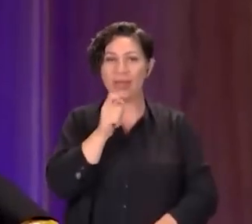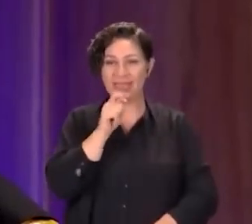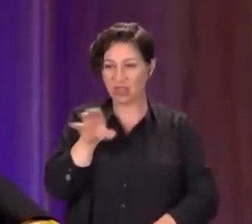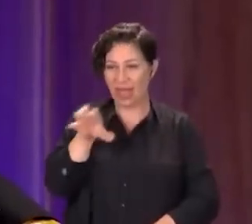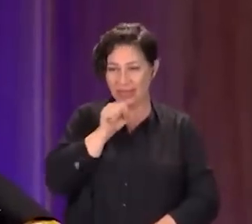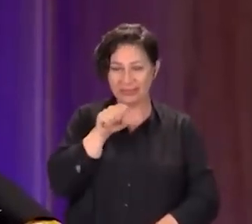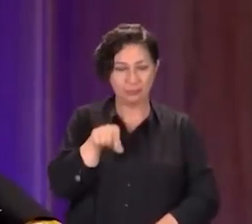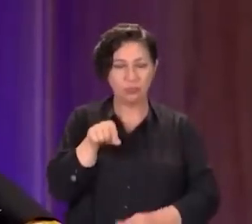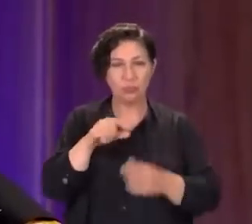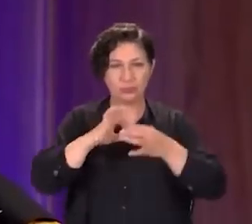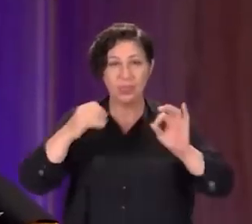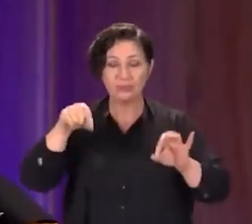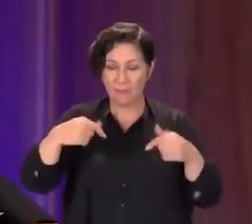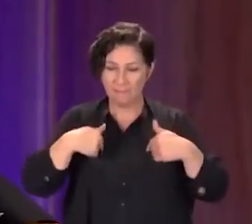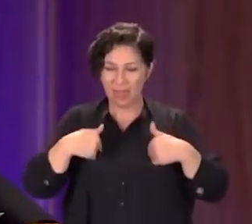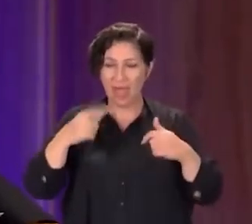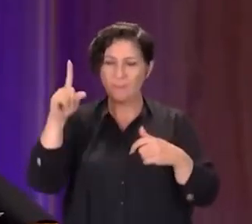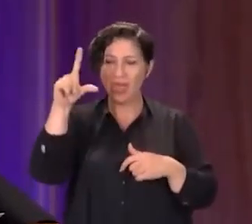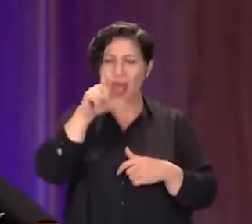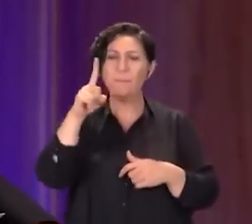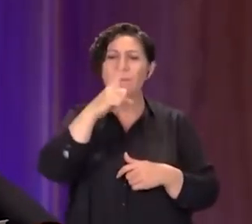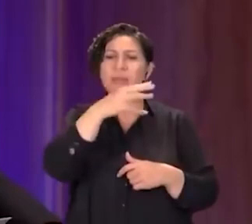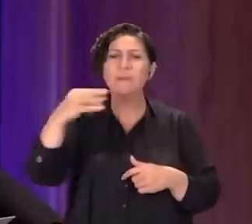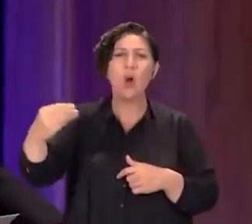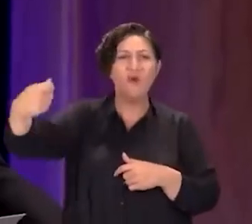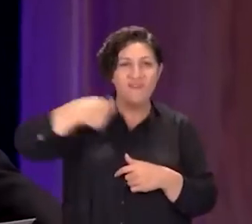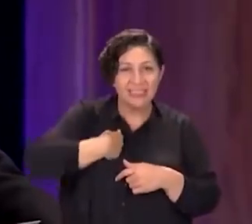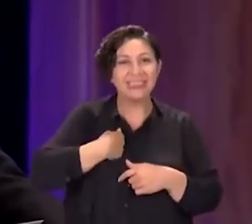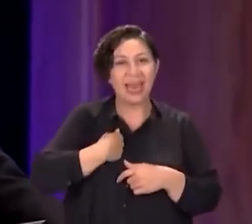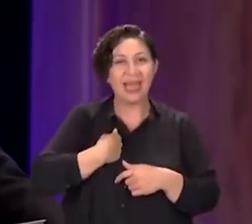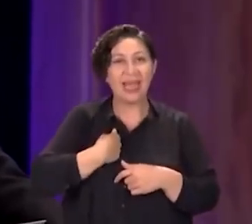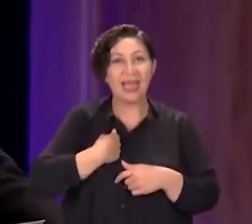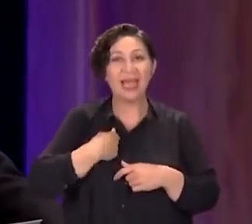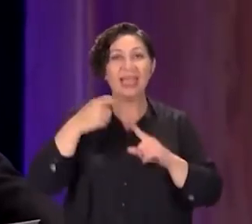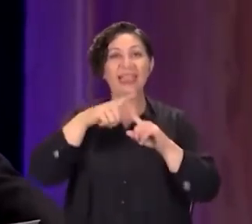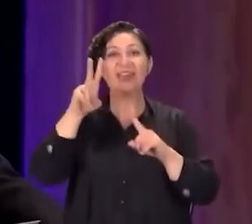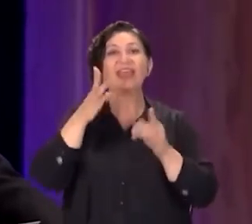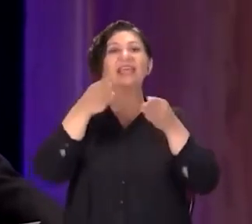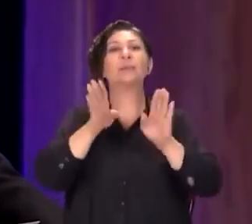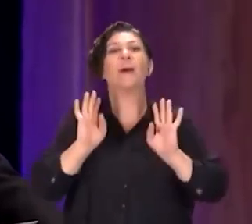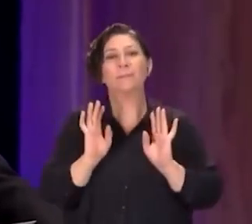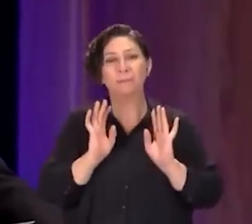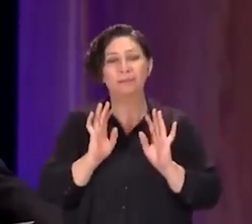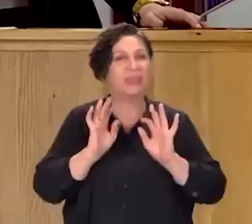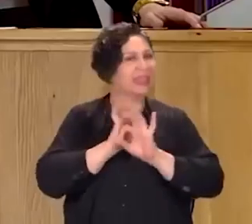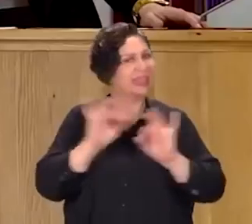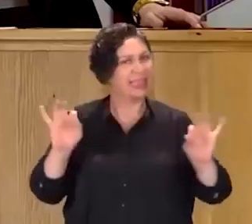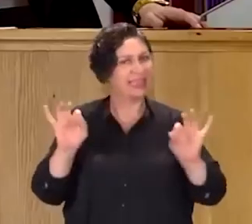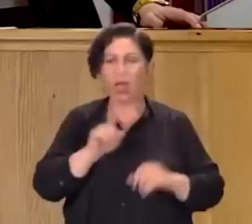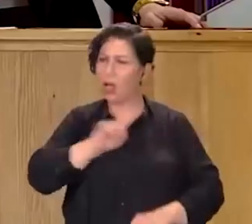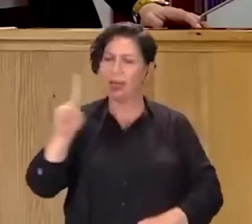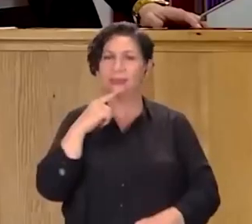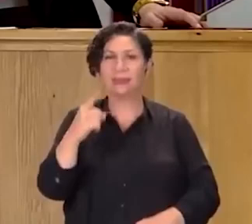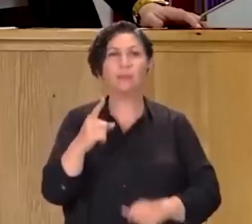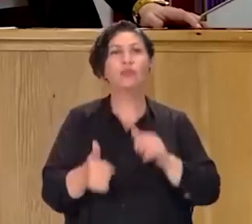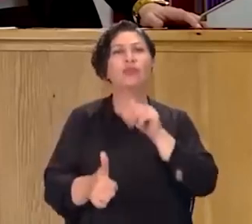bu galiba, şimdi bana aylık 1 milyon lira verseler, ekrana çıkmam. Net bir şekilde hayır